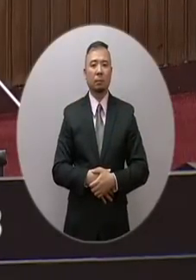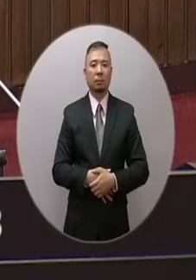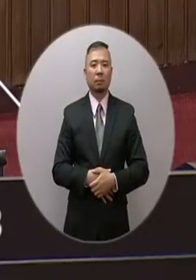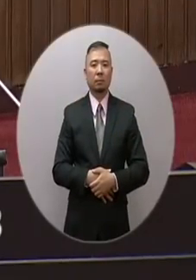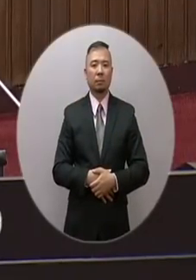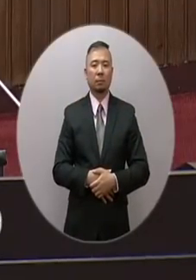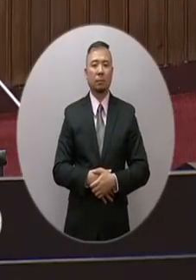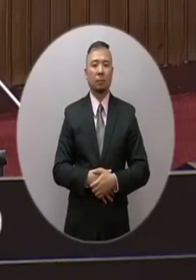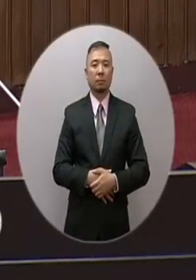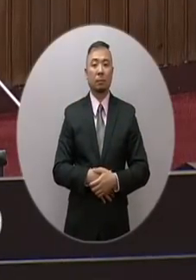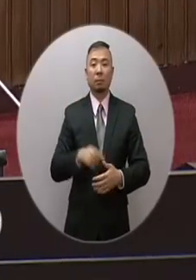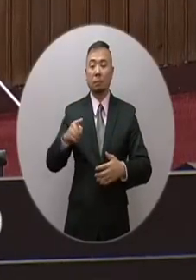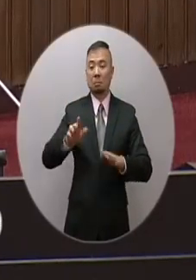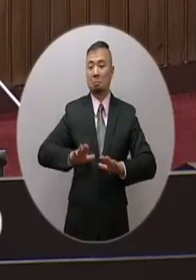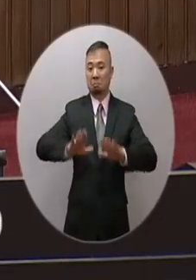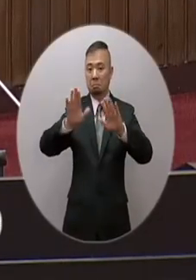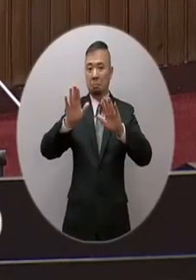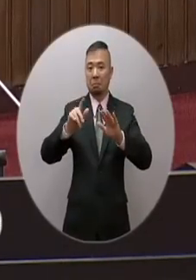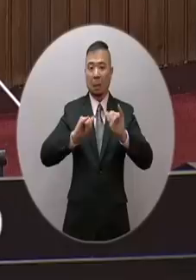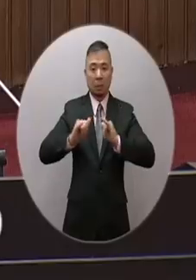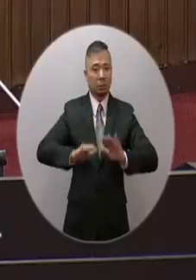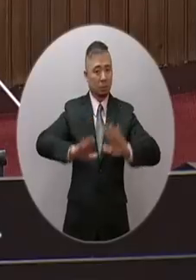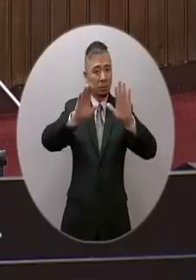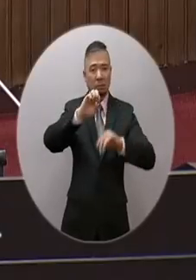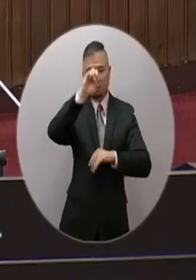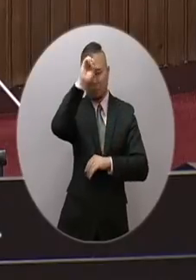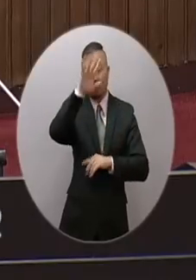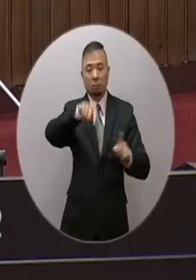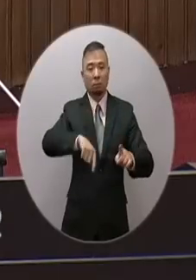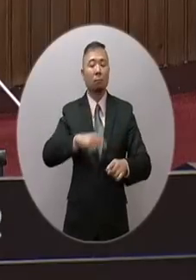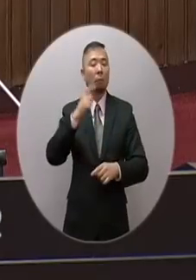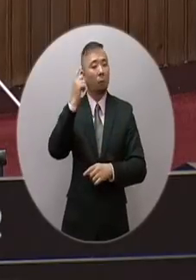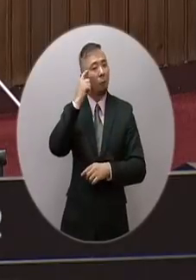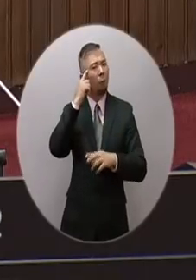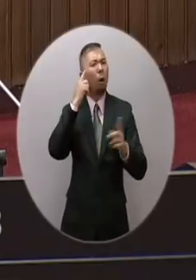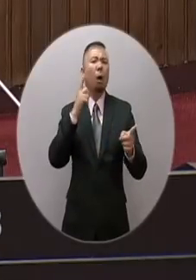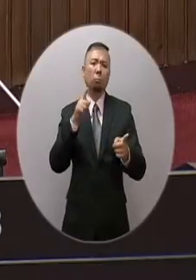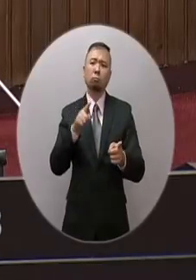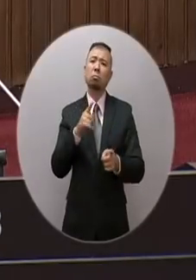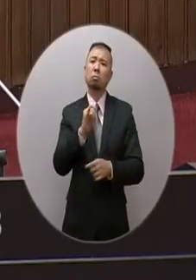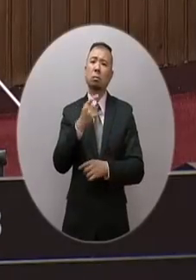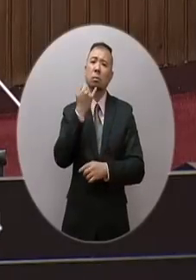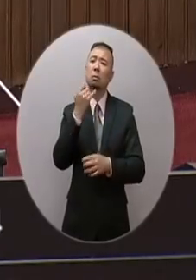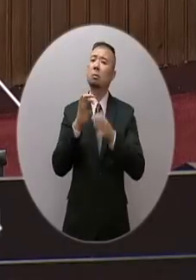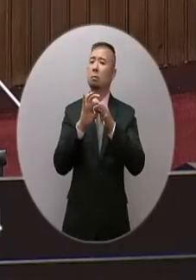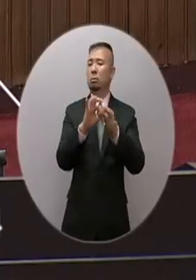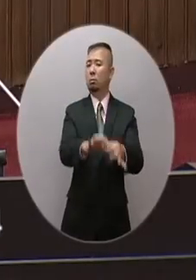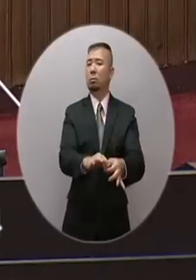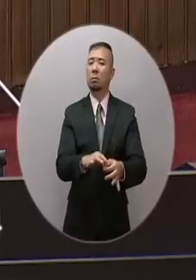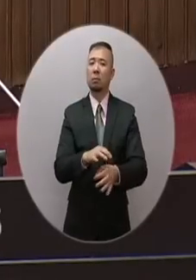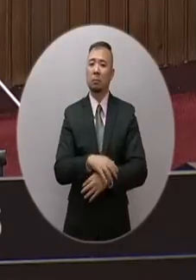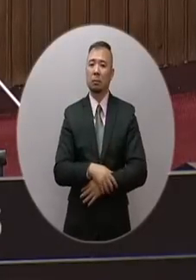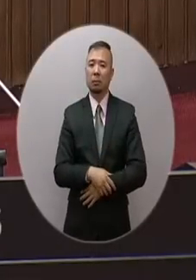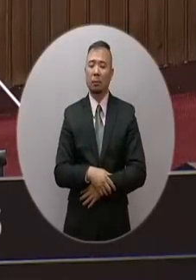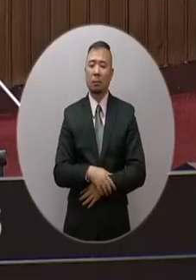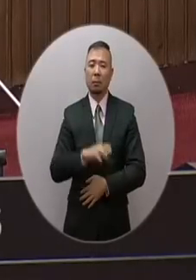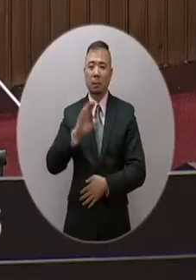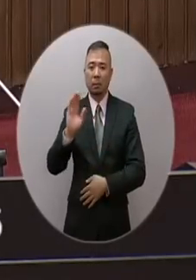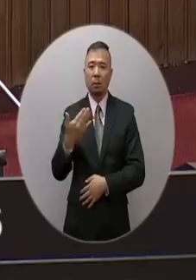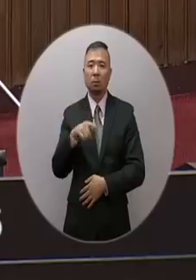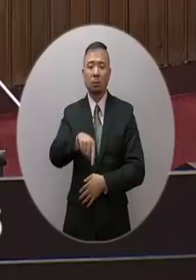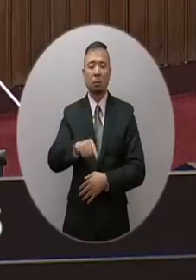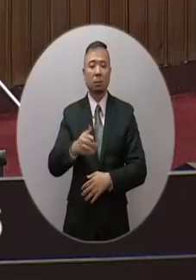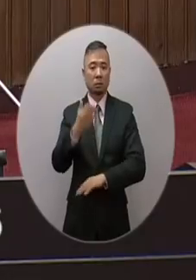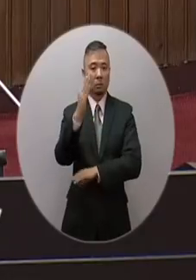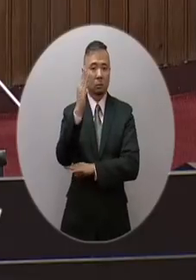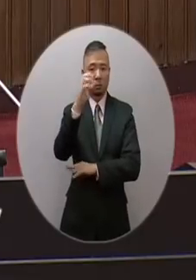悬念的延续九二共识，以此继续作为两岸政策的基础。当然基于政党轮